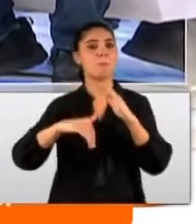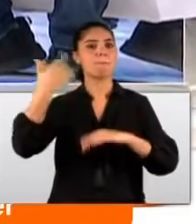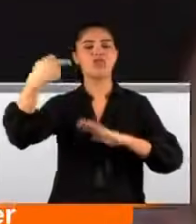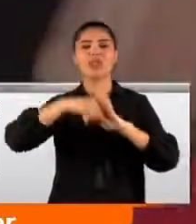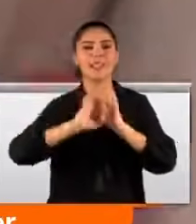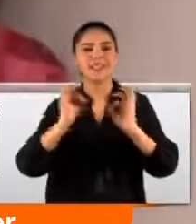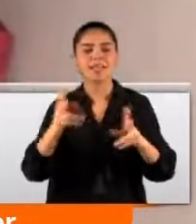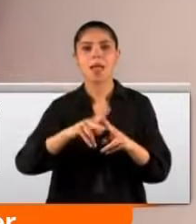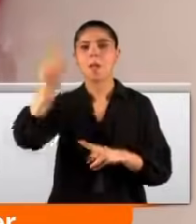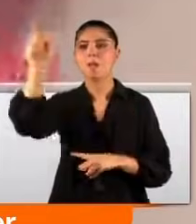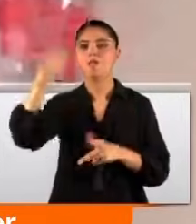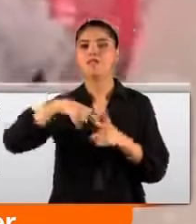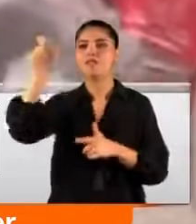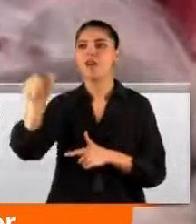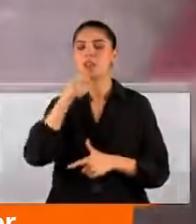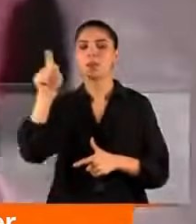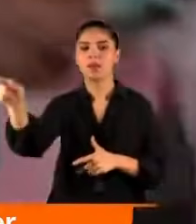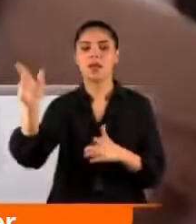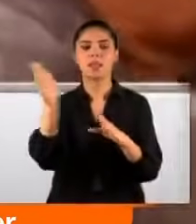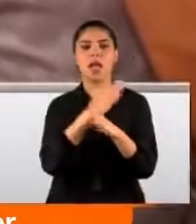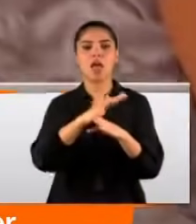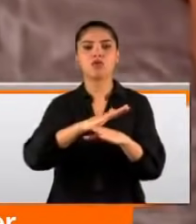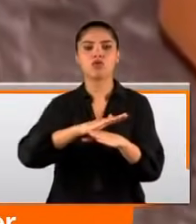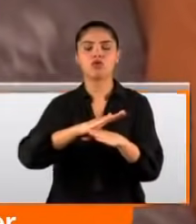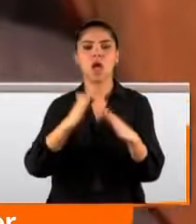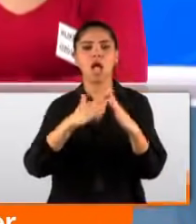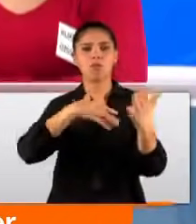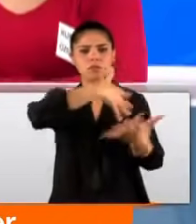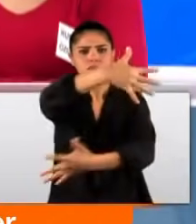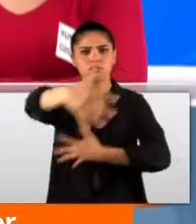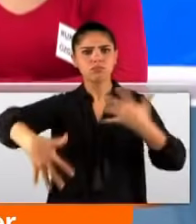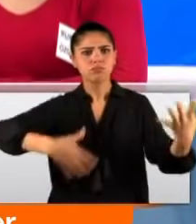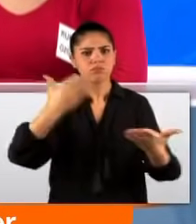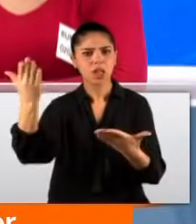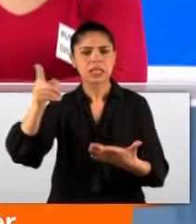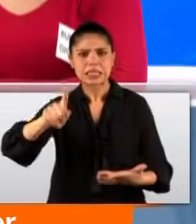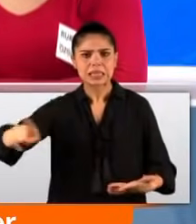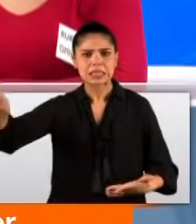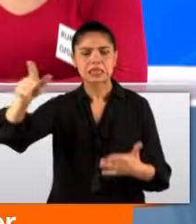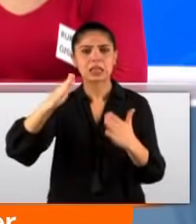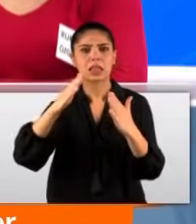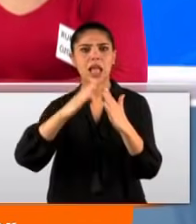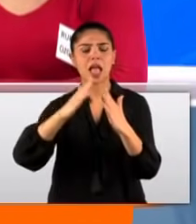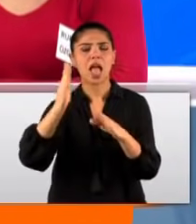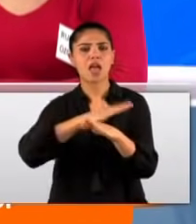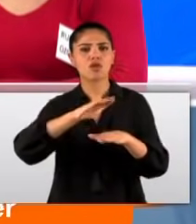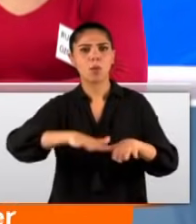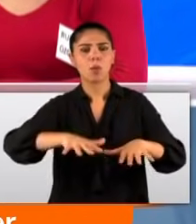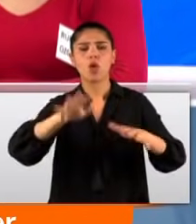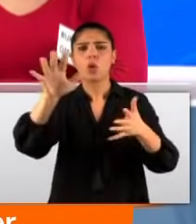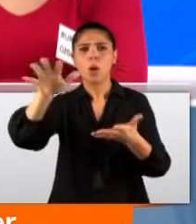ayrıntı ise Fatma Karadağ'ın etrafa saçılmış eşyalarla dolu eviydi. Siz biriktirme hastalığı mı